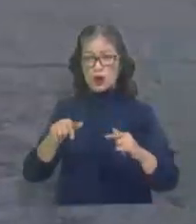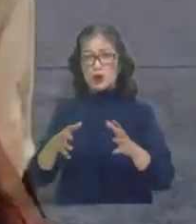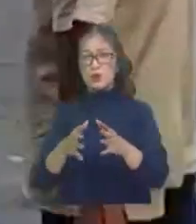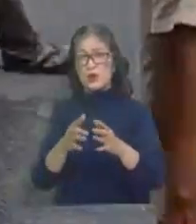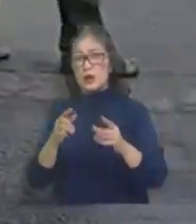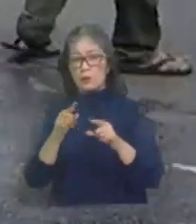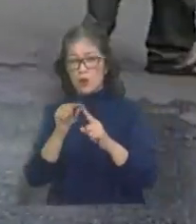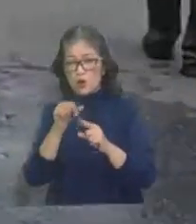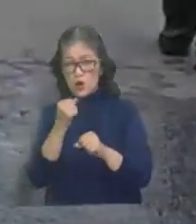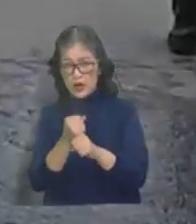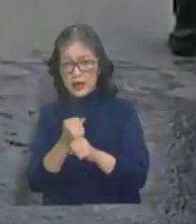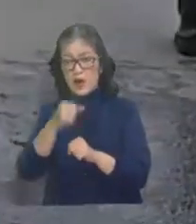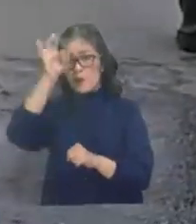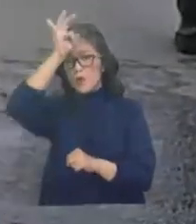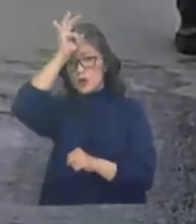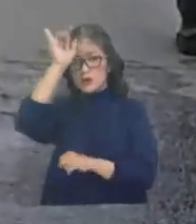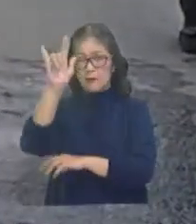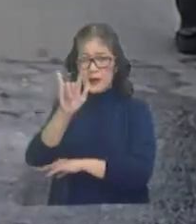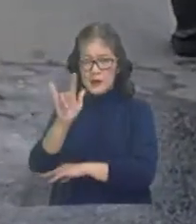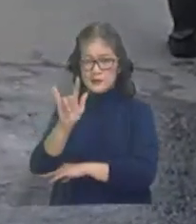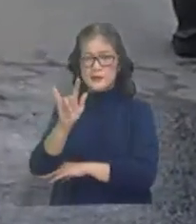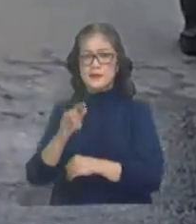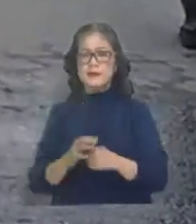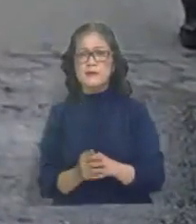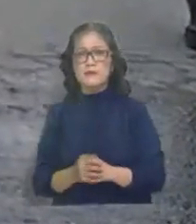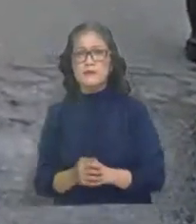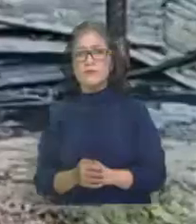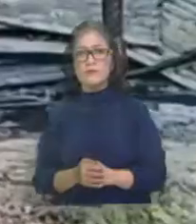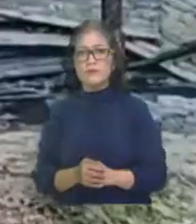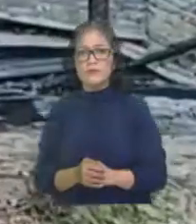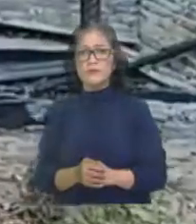Dari Kota Bekasi, Jawa Barat, Ramadi Dayat, iNews, melaporkan.